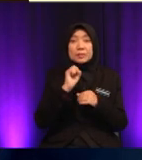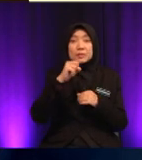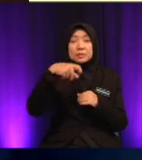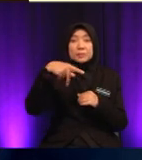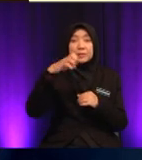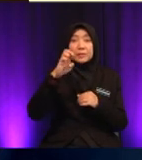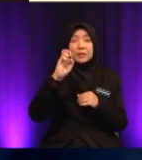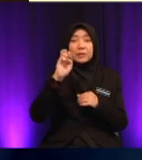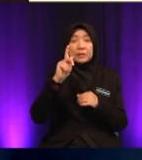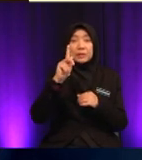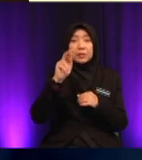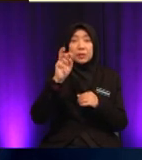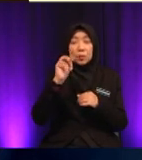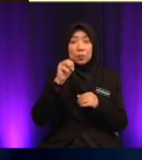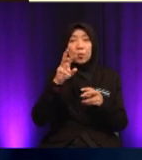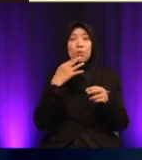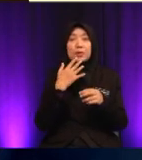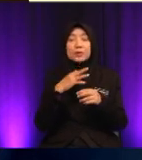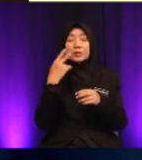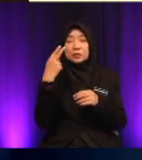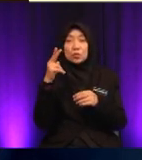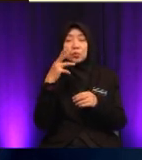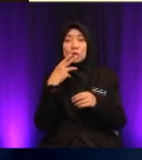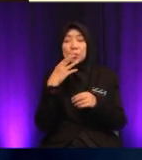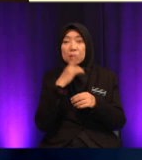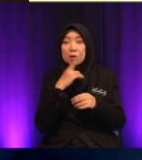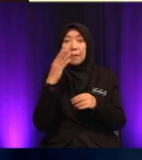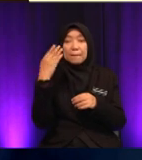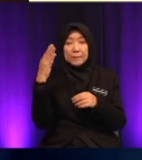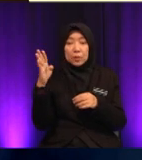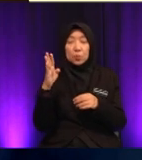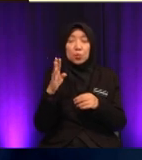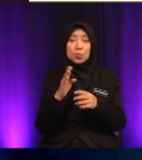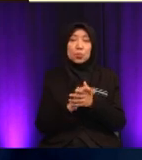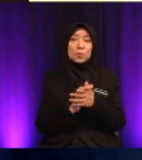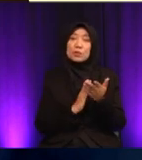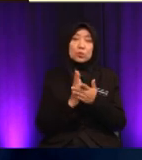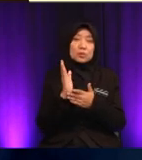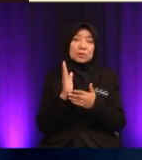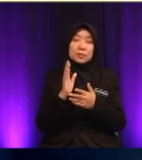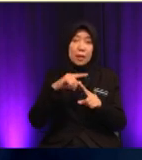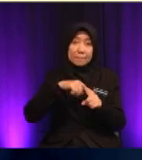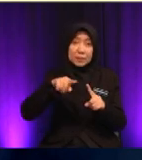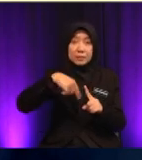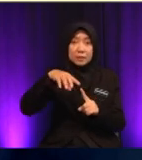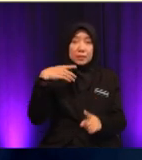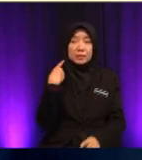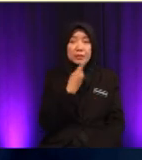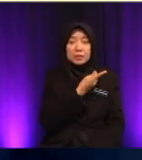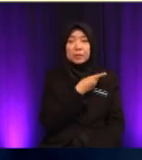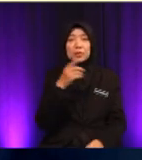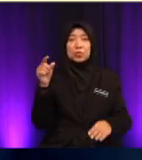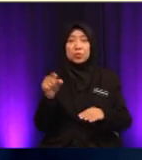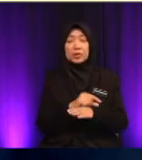warna merah kuning hijau biru ini Tetapi bila kita menggunakan contohnya